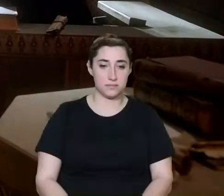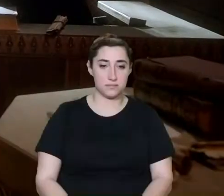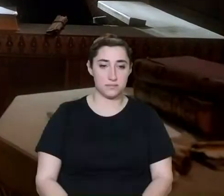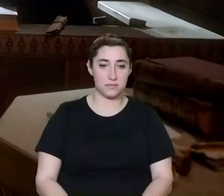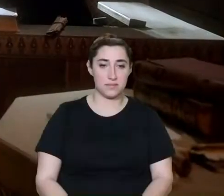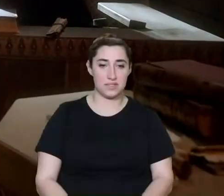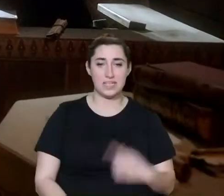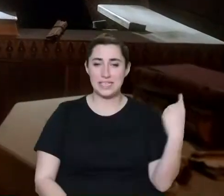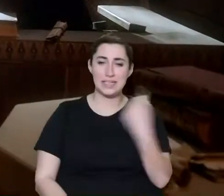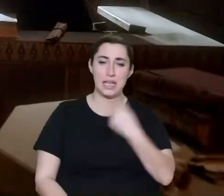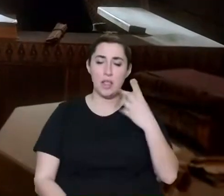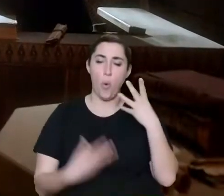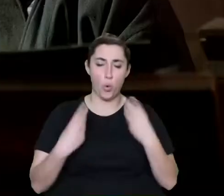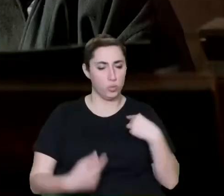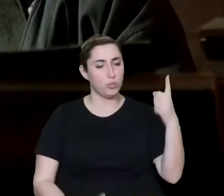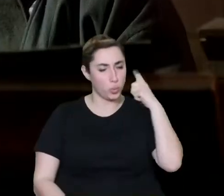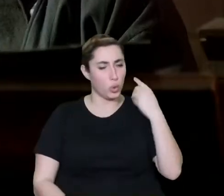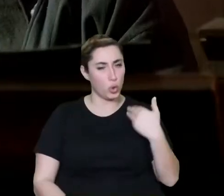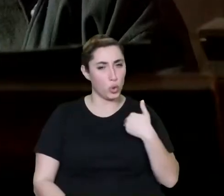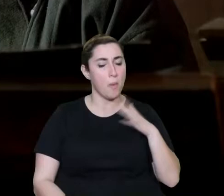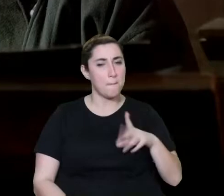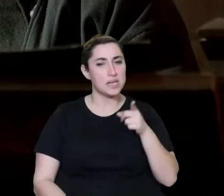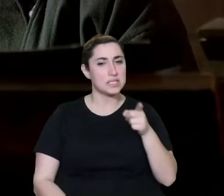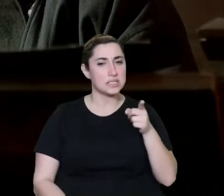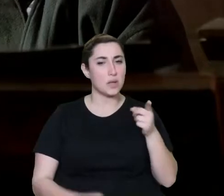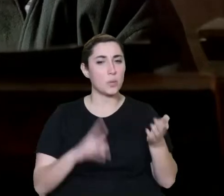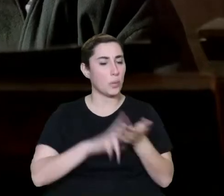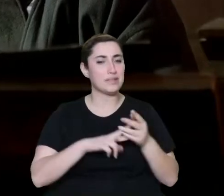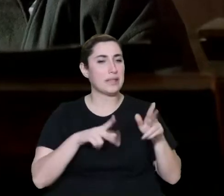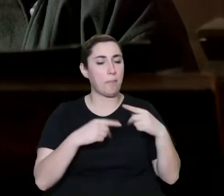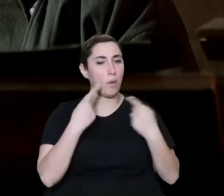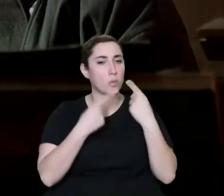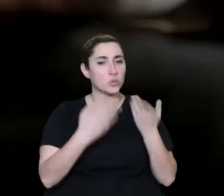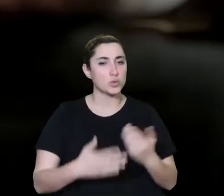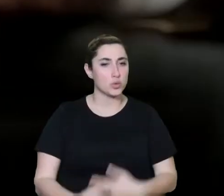Meclisine gidip geldiğini işitmişim. Ama sen müridi gibi konuşursun.